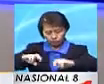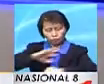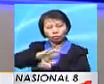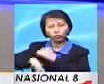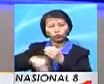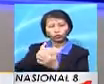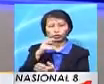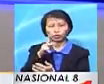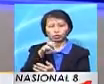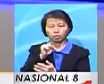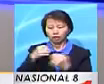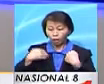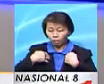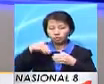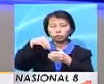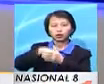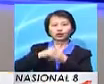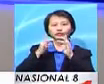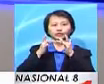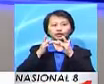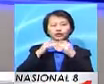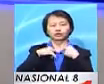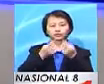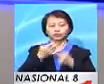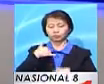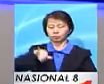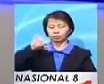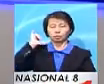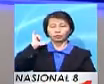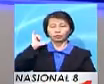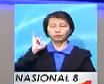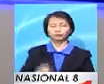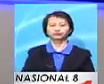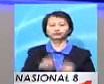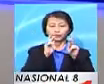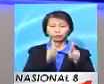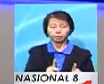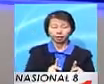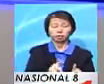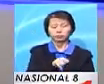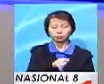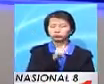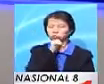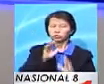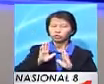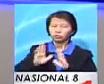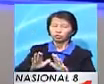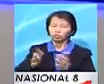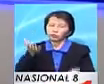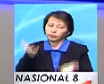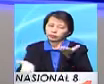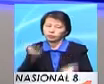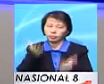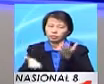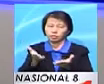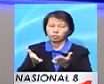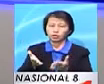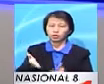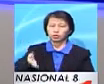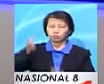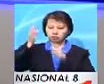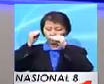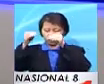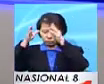kes yang viral di media sosial sejak semalam dijalankan. Pihaknya bagaimanapun tidak menolak kemungkinan